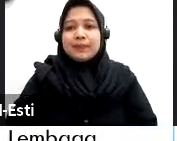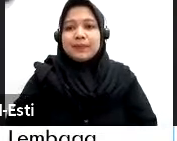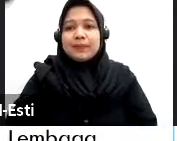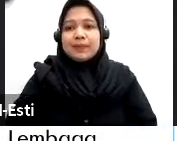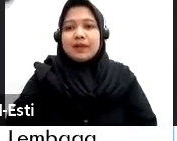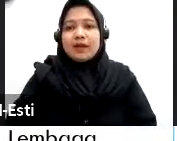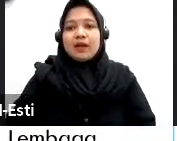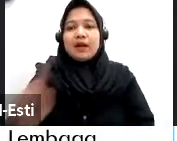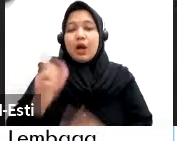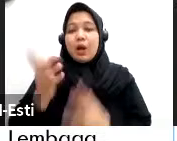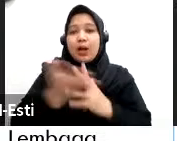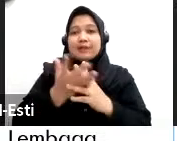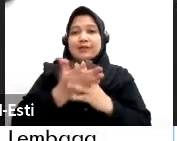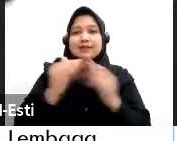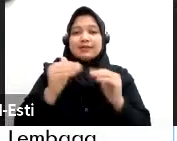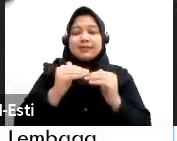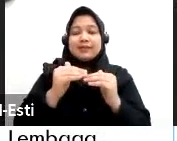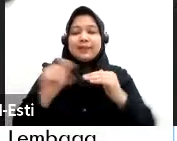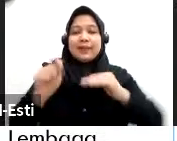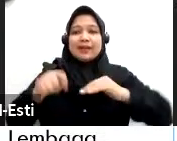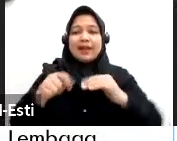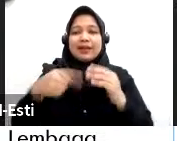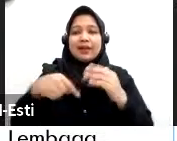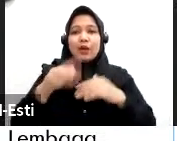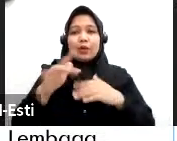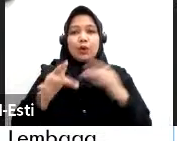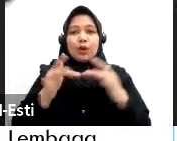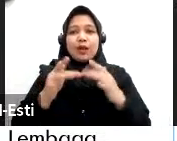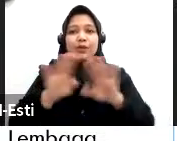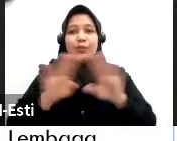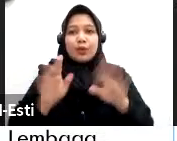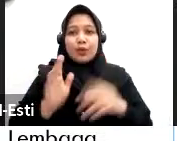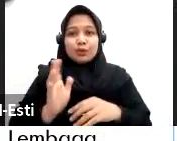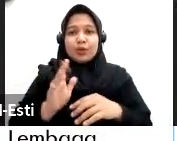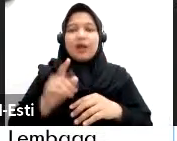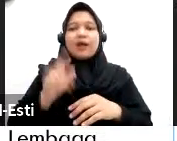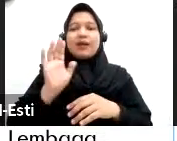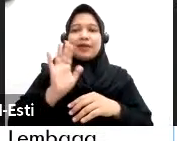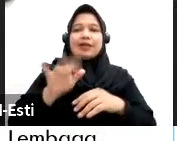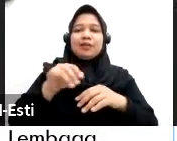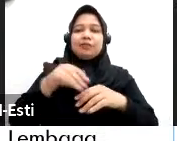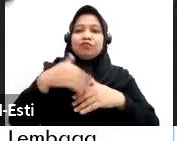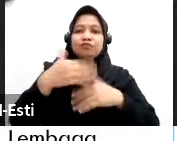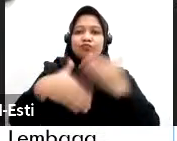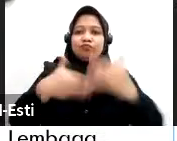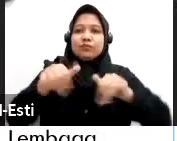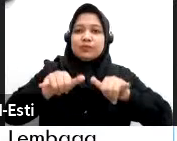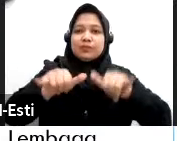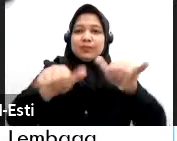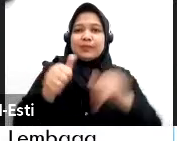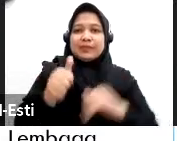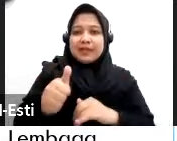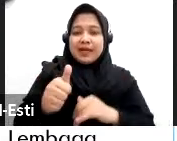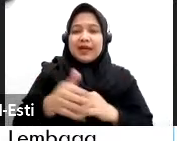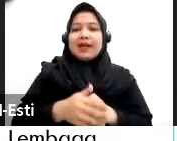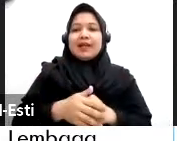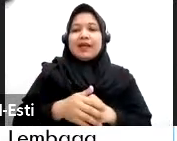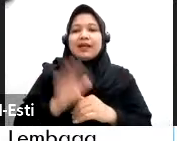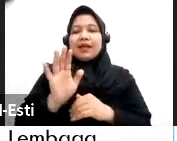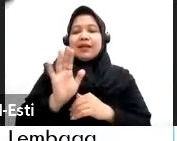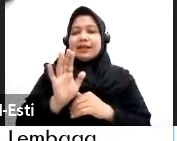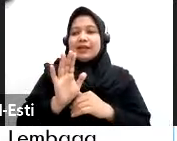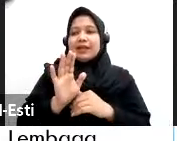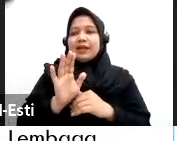melalui elektronik dan tentu saja apa namanya Ada apa namanya arah perubahan terhadap